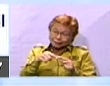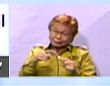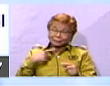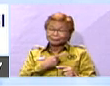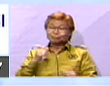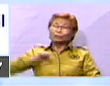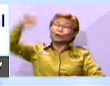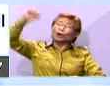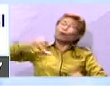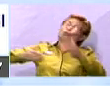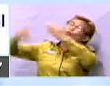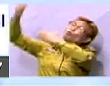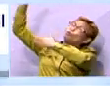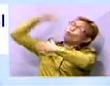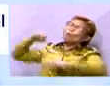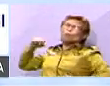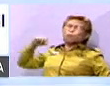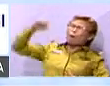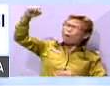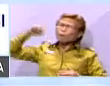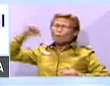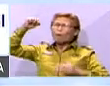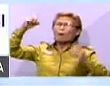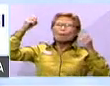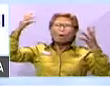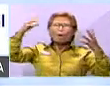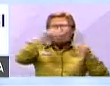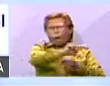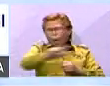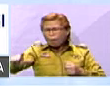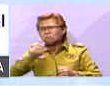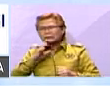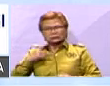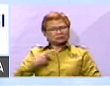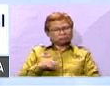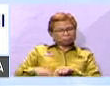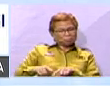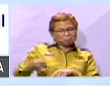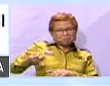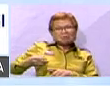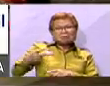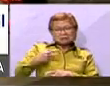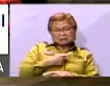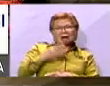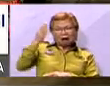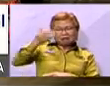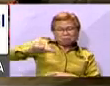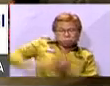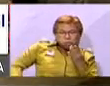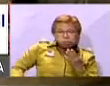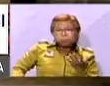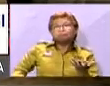merdeka dulu ya ramai orang yang kata bahawa kita tak mungkin berjaya sebagai sebuah